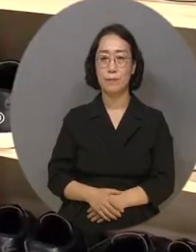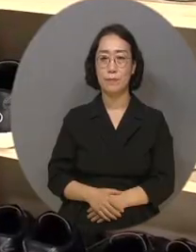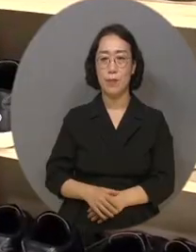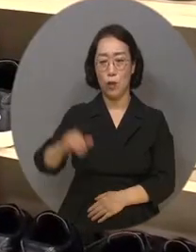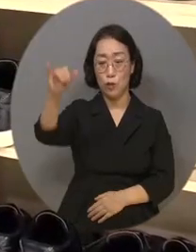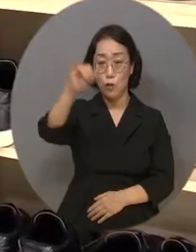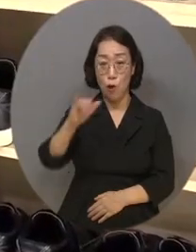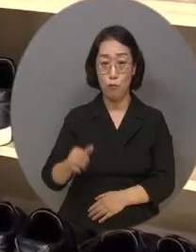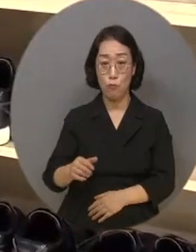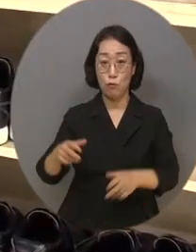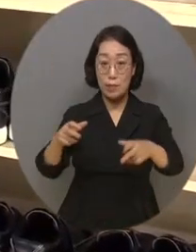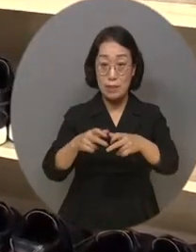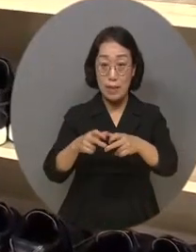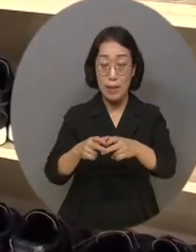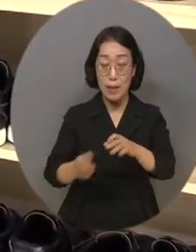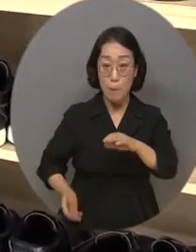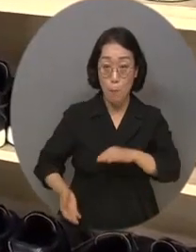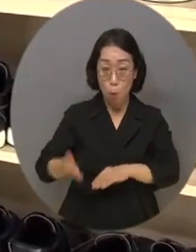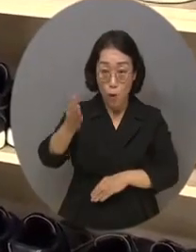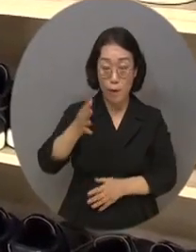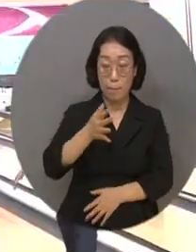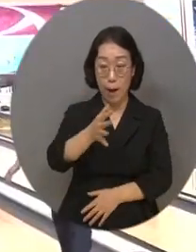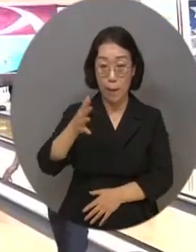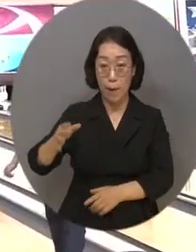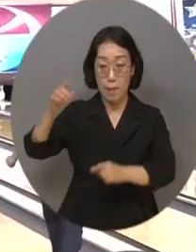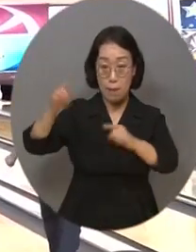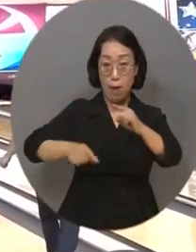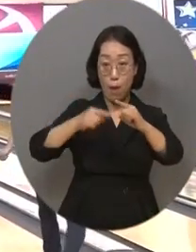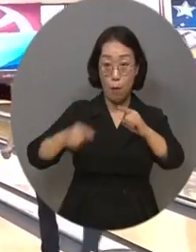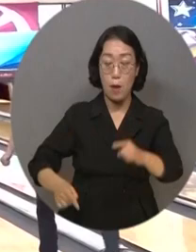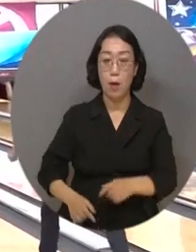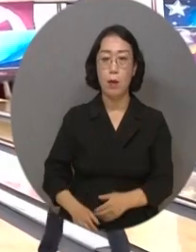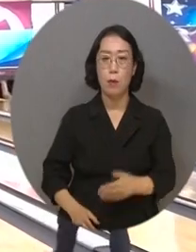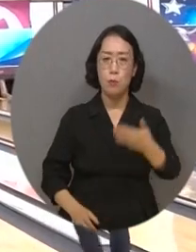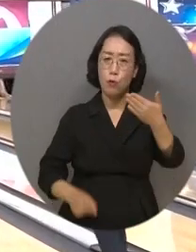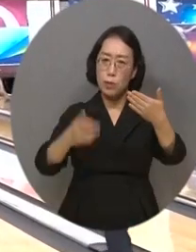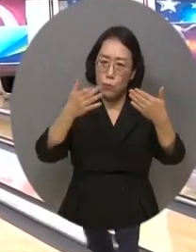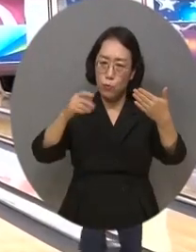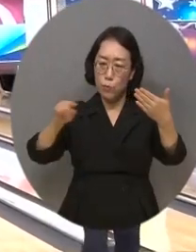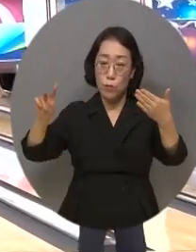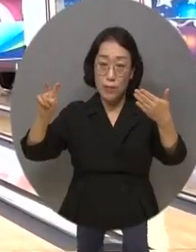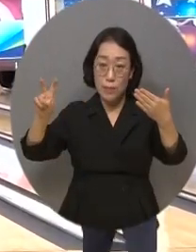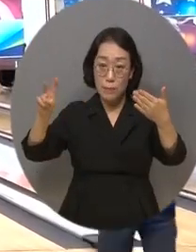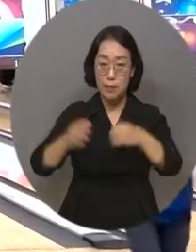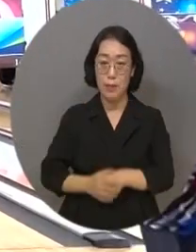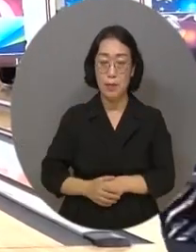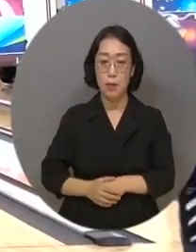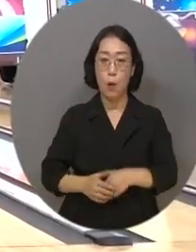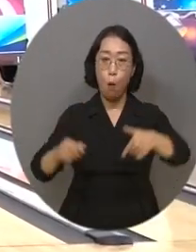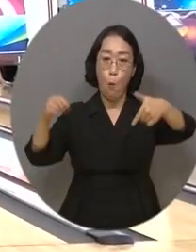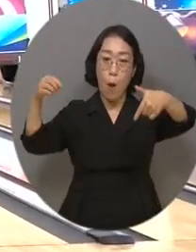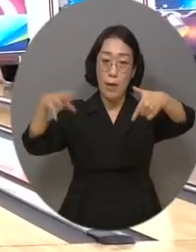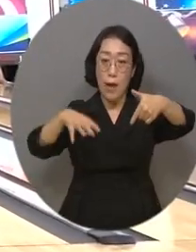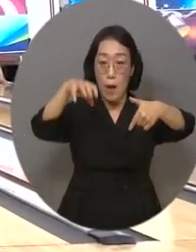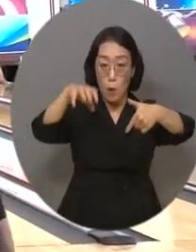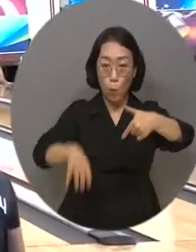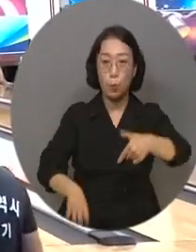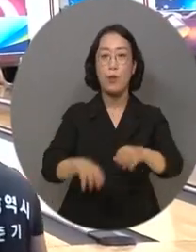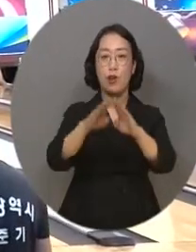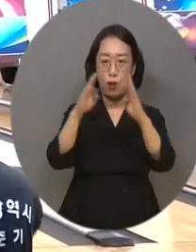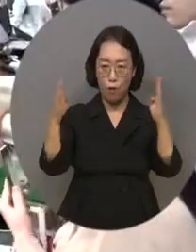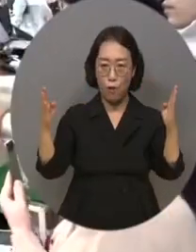2023 전국 장애인 볼링 종목별 선수권 대회가 지난 19일부터 22일까지 전남 광양시에서